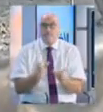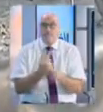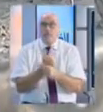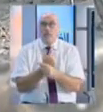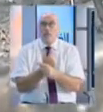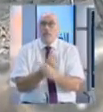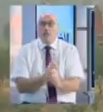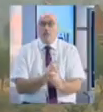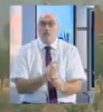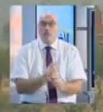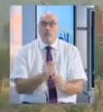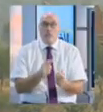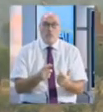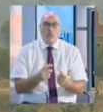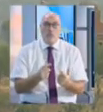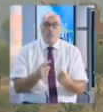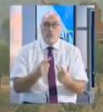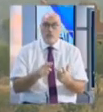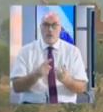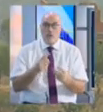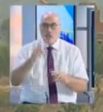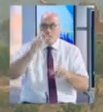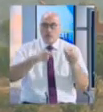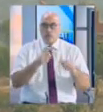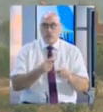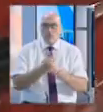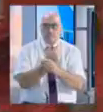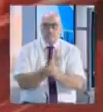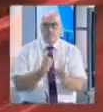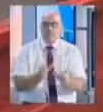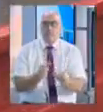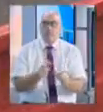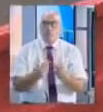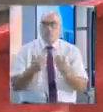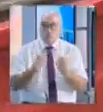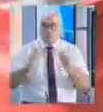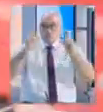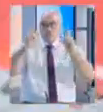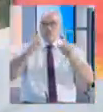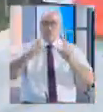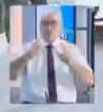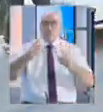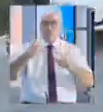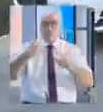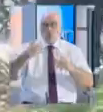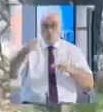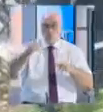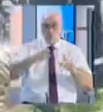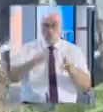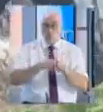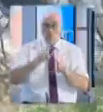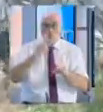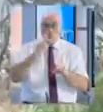البعض كما ذكت صمود الأهالي، تقف لتستعيد يومياتها السابقة بإرادة